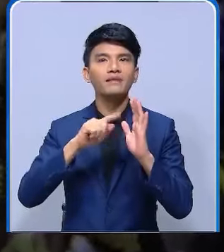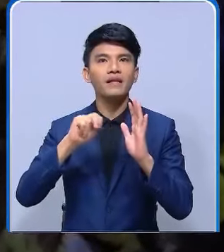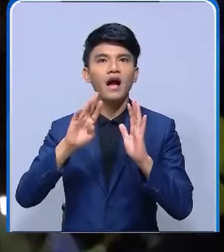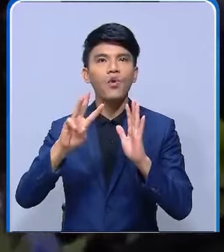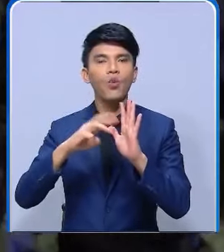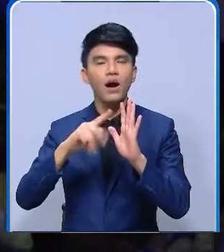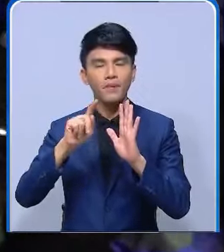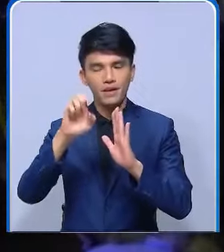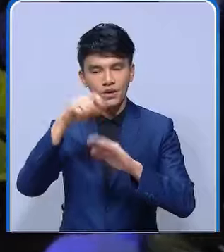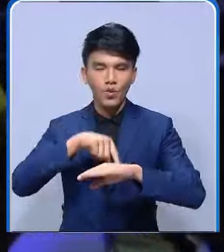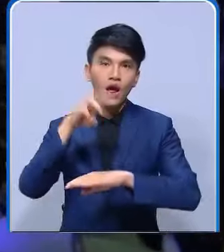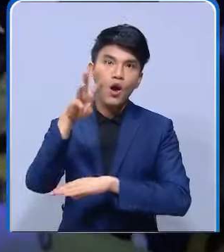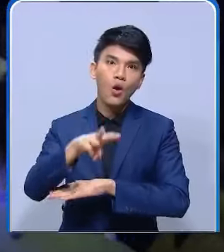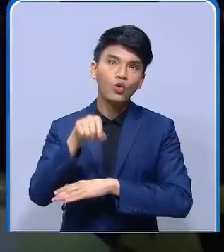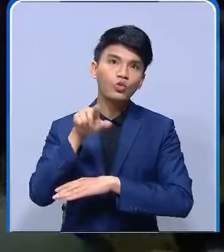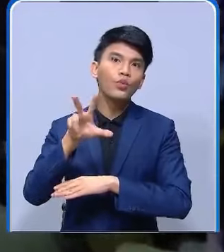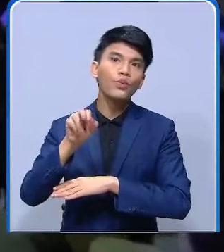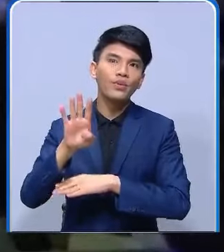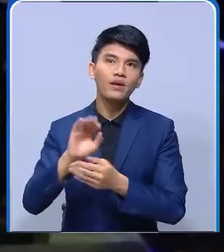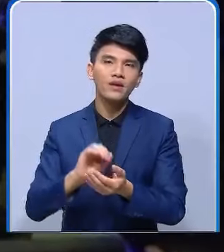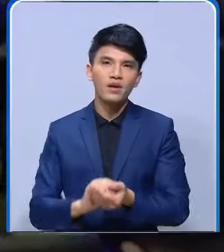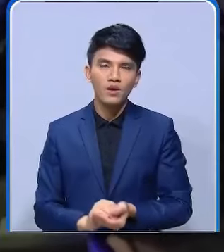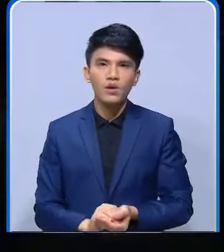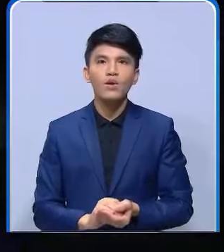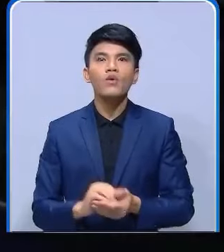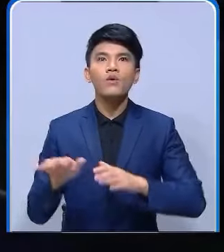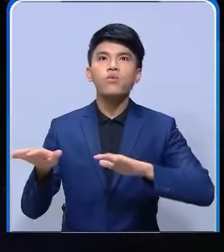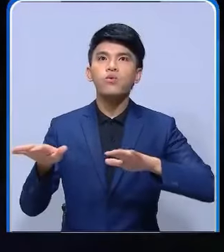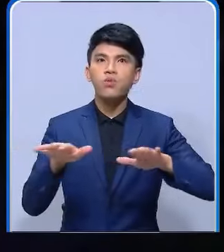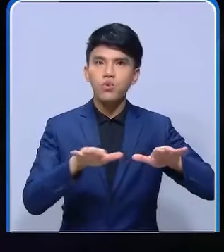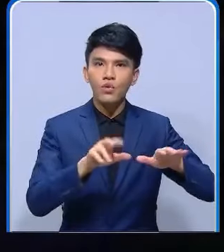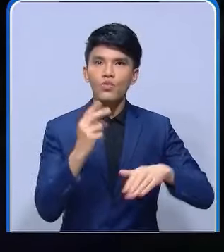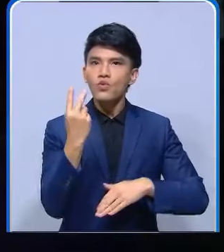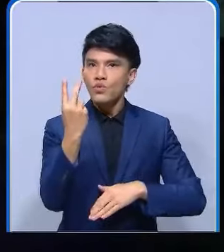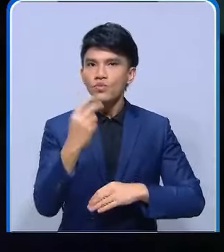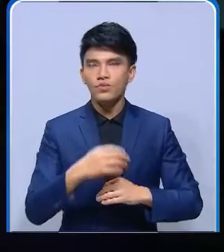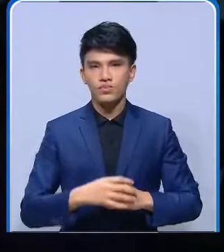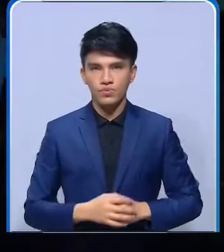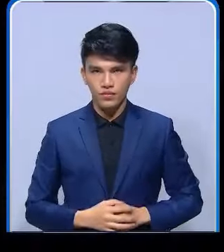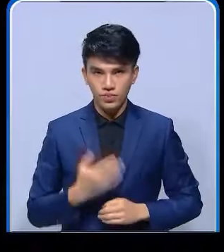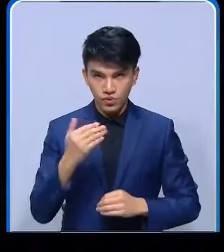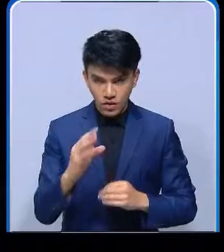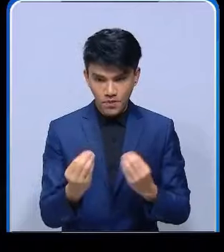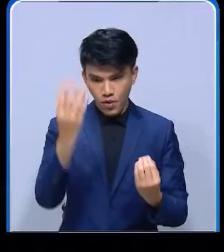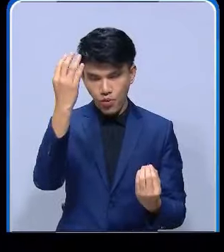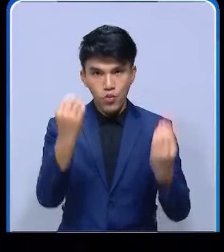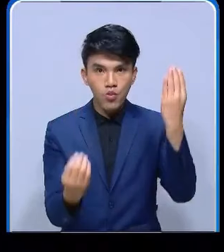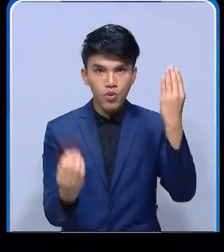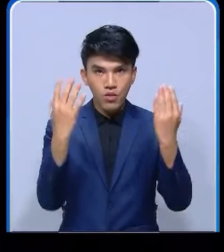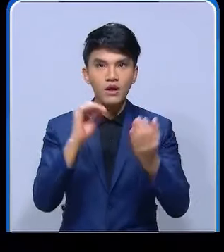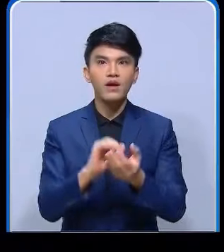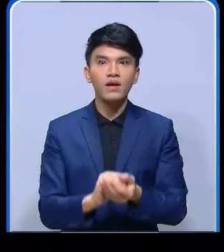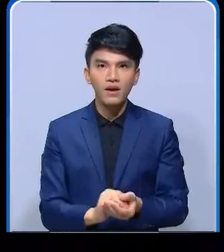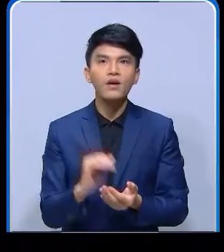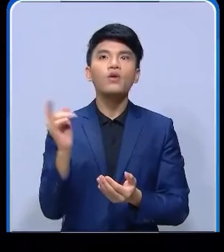า 18:34 นาทีขึ้นเกือบพร้อมๆกันน่ะ2ลูกจากนั้นก็ขึ้นเป็นระยะคือจะบอกว่าจริงๆรัตนวา